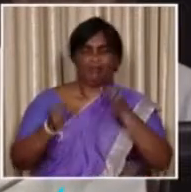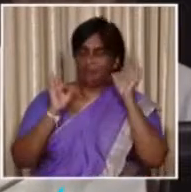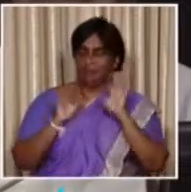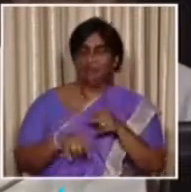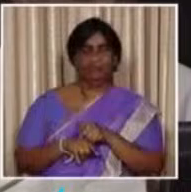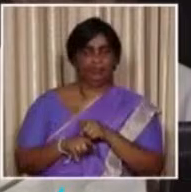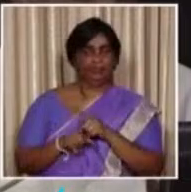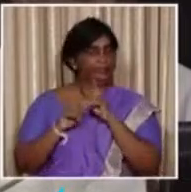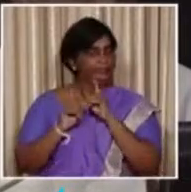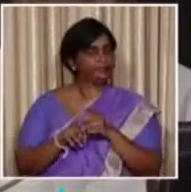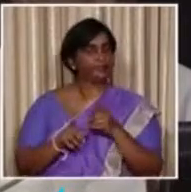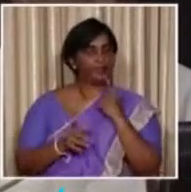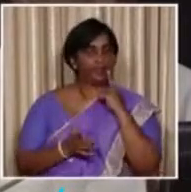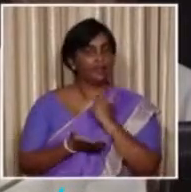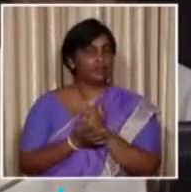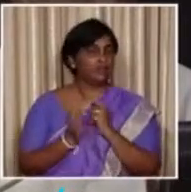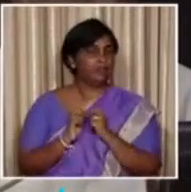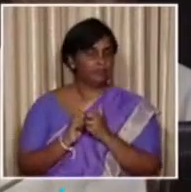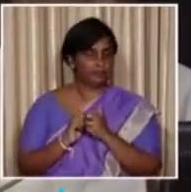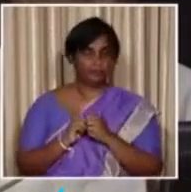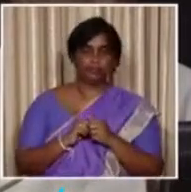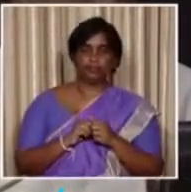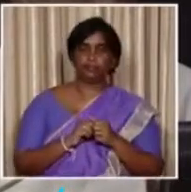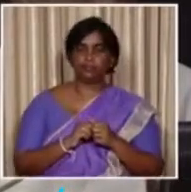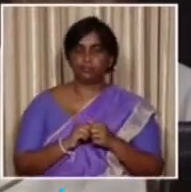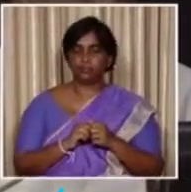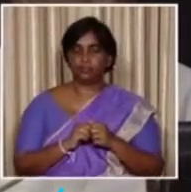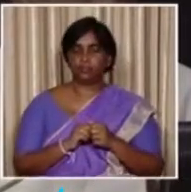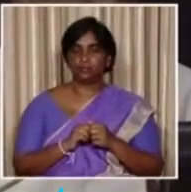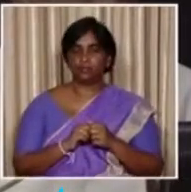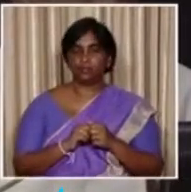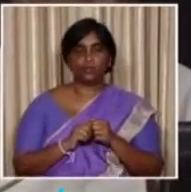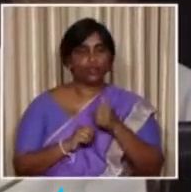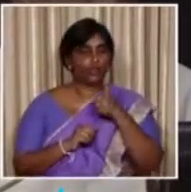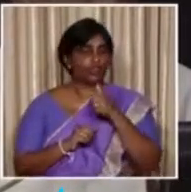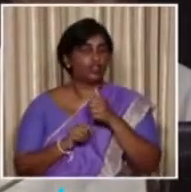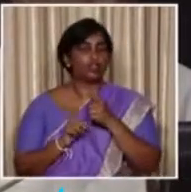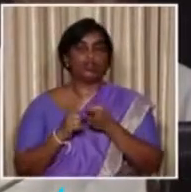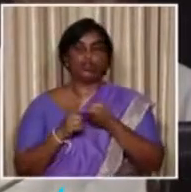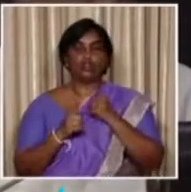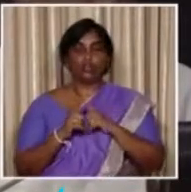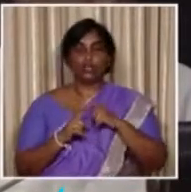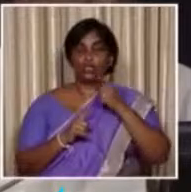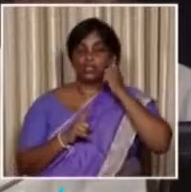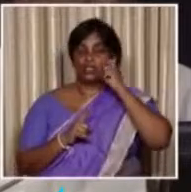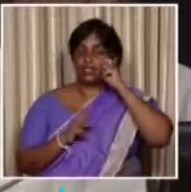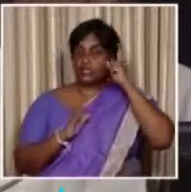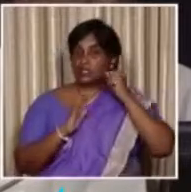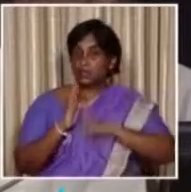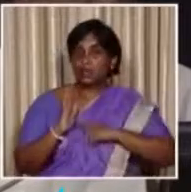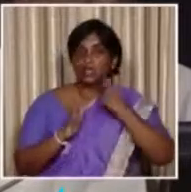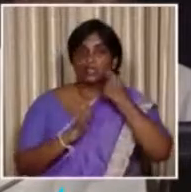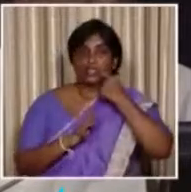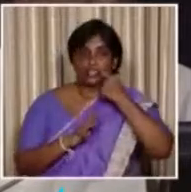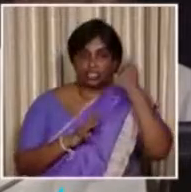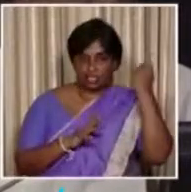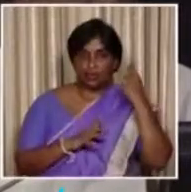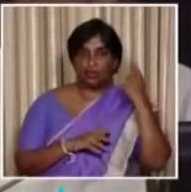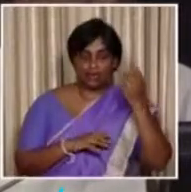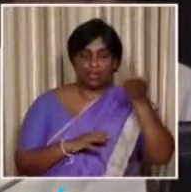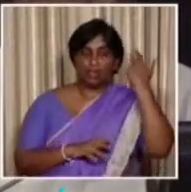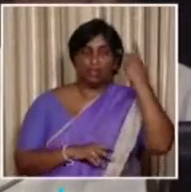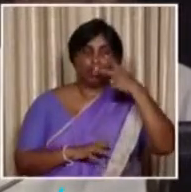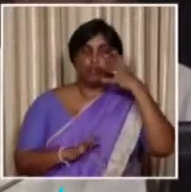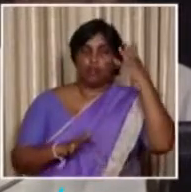දෙන්න එපා මෙවැනි අර්බුද කියලා එතකොට ඒකට හොඳම උදාහරණය තමයි ජපානයයි ජර්මනිය. මේ දෙකම සුන්නත් දූලි වුණා දෙවැනි